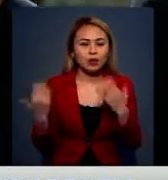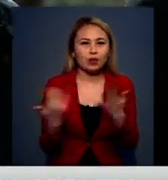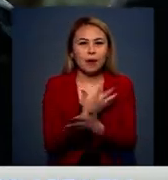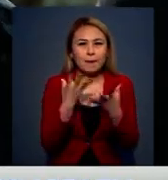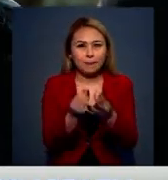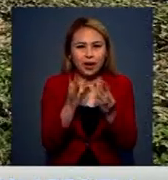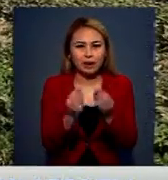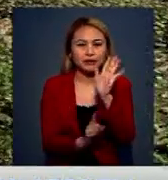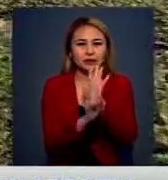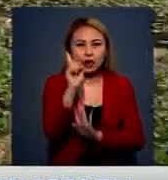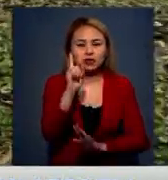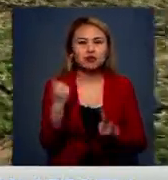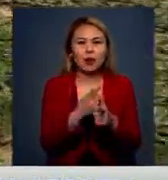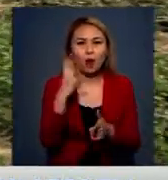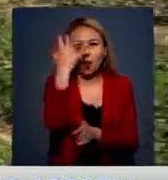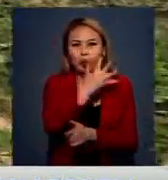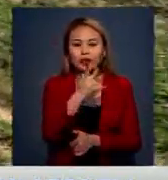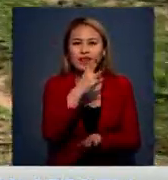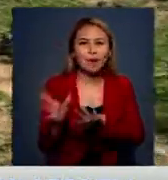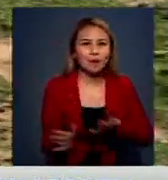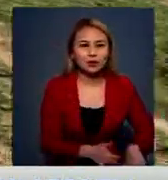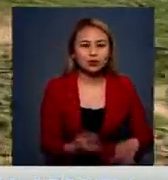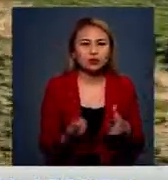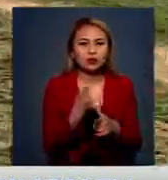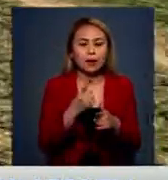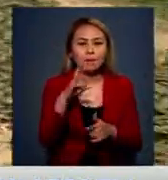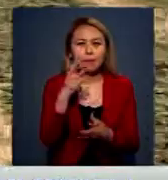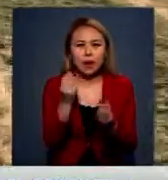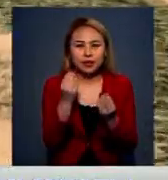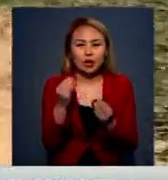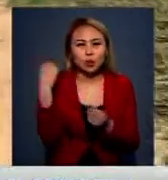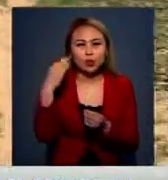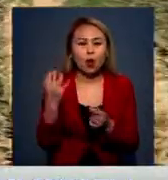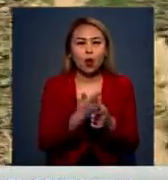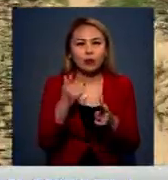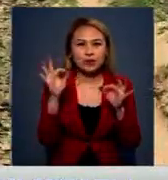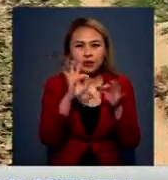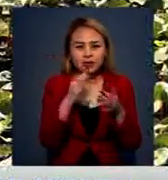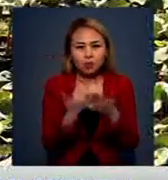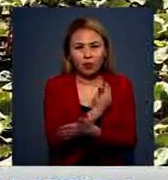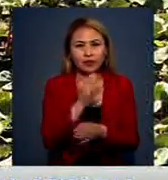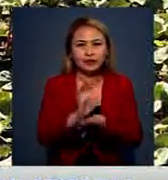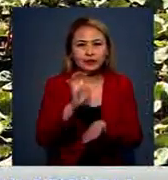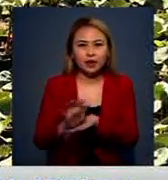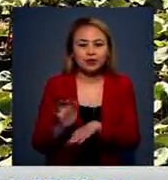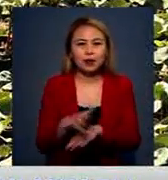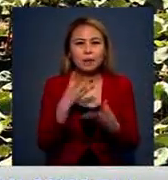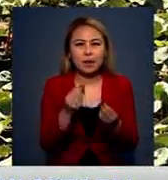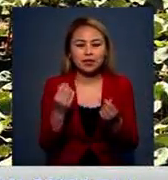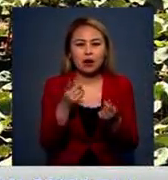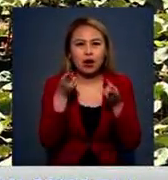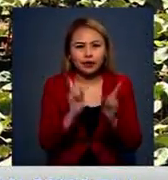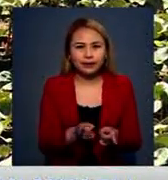жатыр. Жерімген диқан 5 жылдан бері өзінің тұқым бағында мақтаның Түркістан деген жаңа сортын шығаруды қолға алған. Мұнда мақтаның